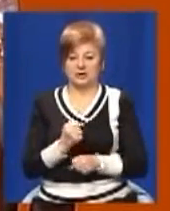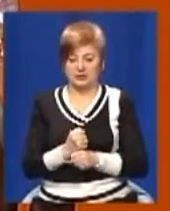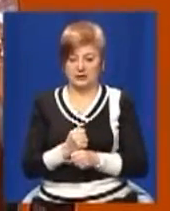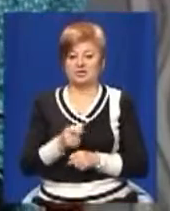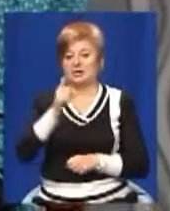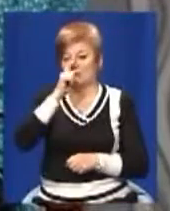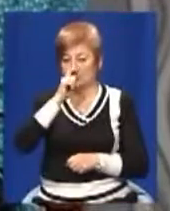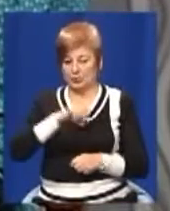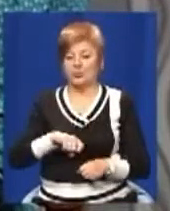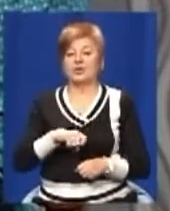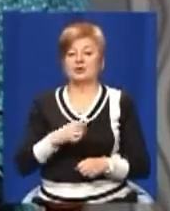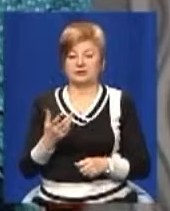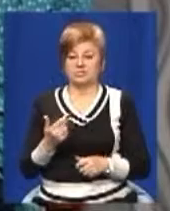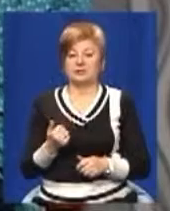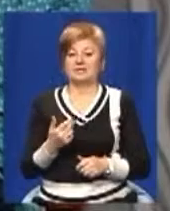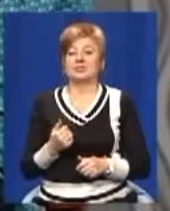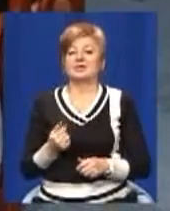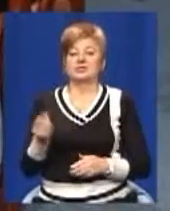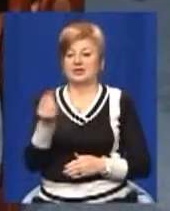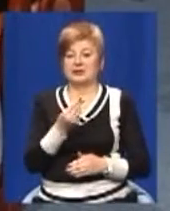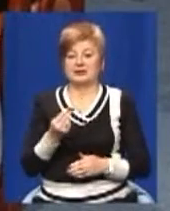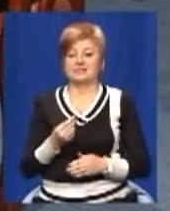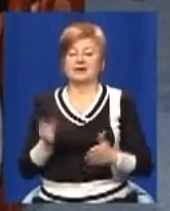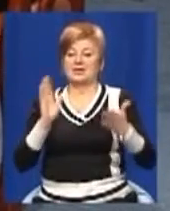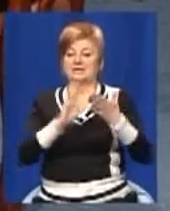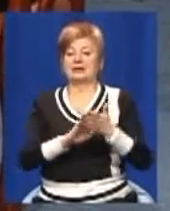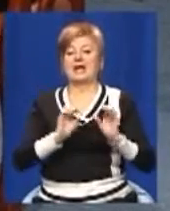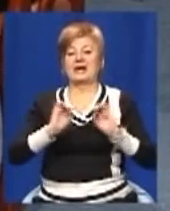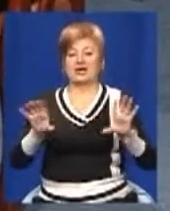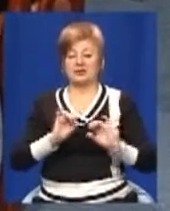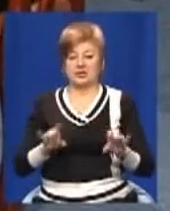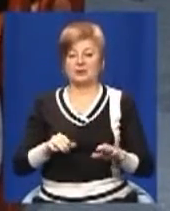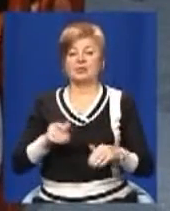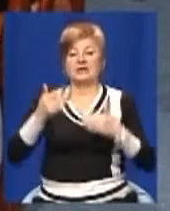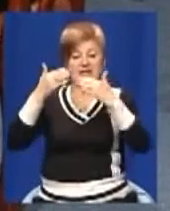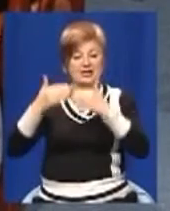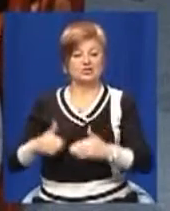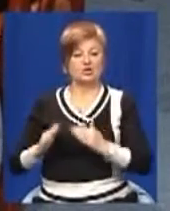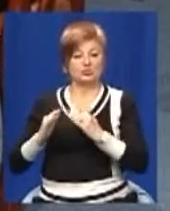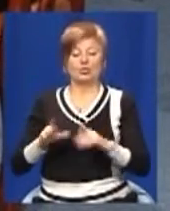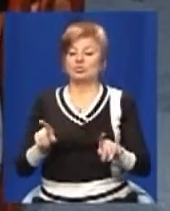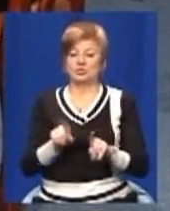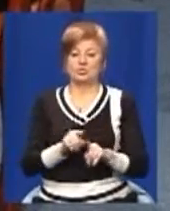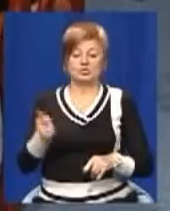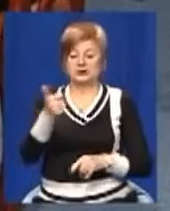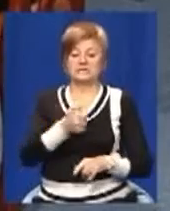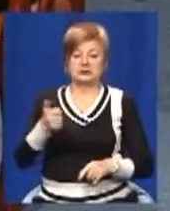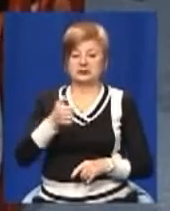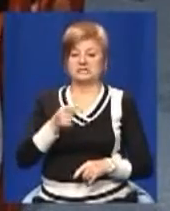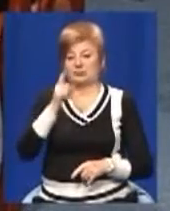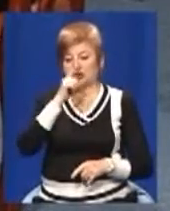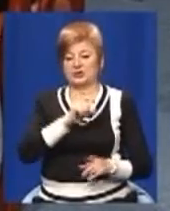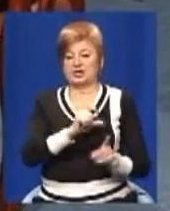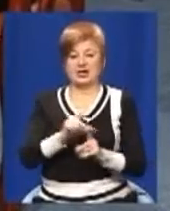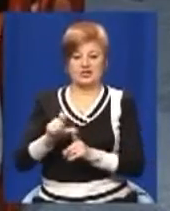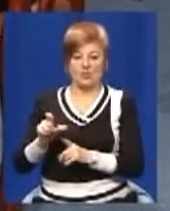Це поганий вид мистецтва, так? Поганий, малювати на рекламі. Та й на стінах будинків розмальовувати якісь нецензурні або